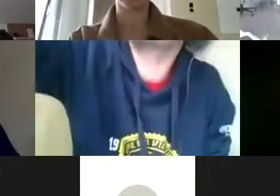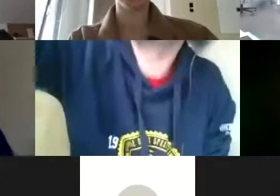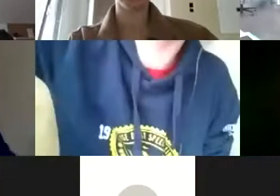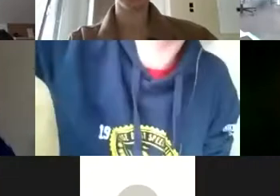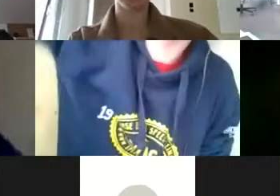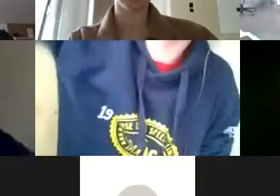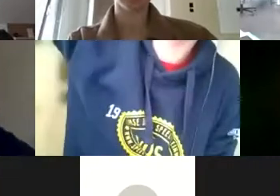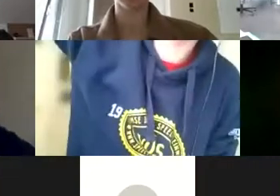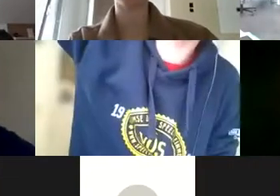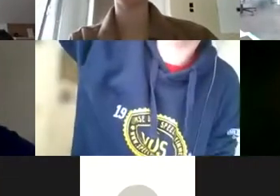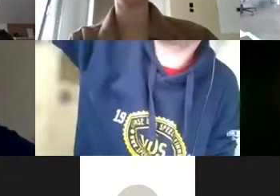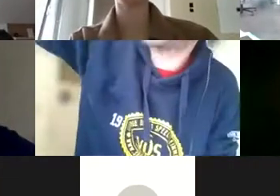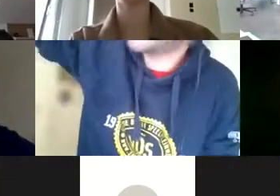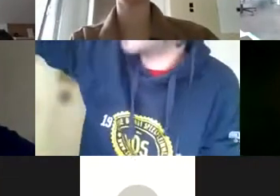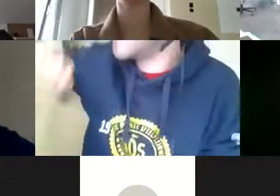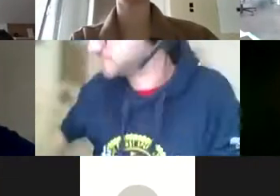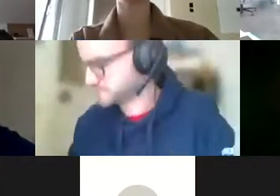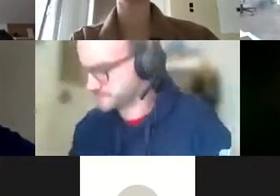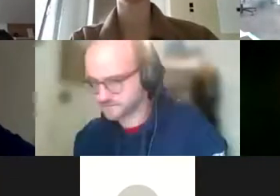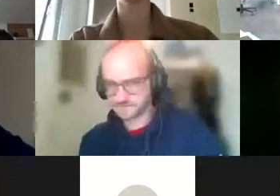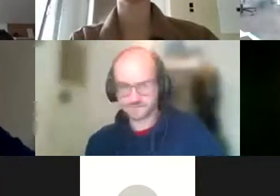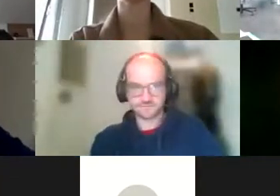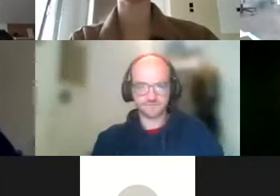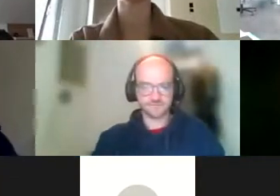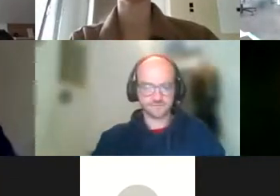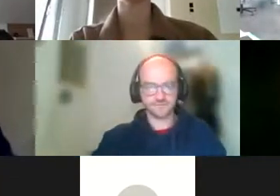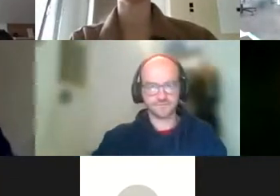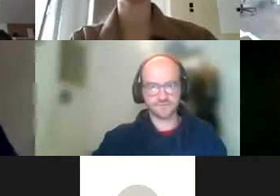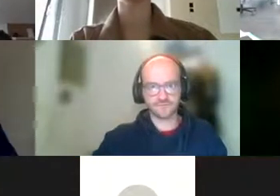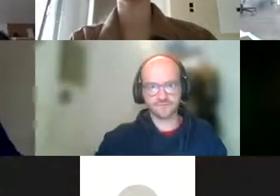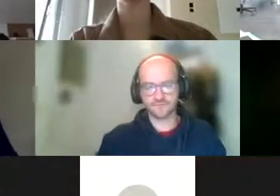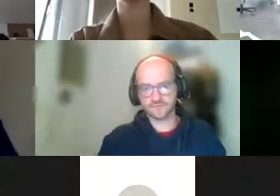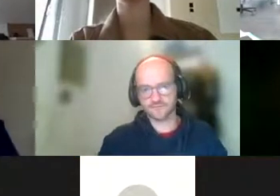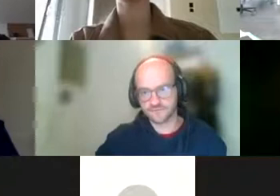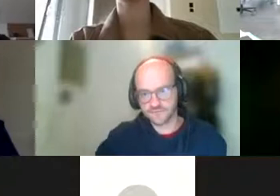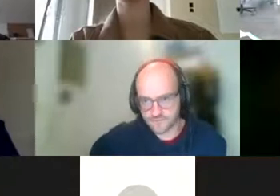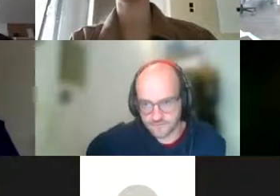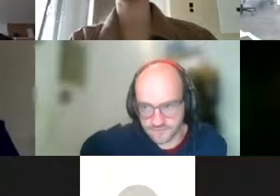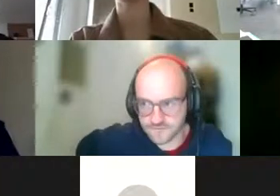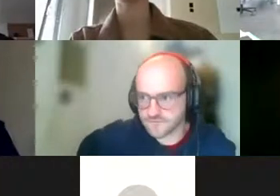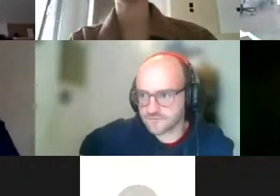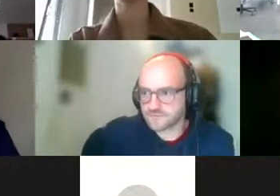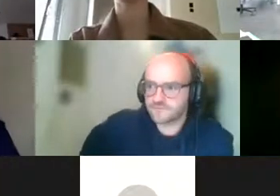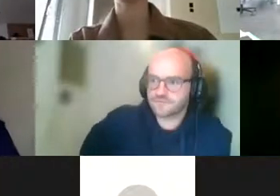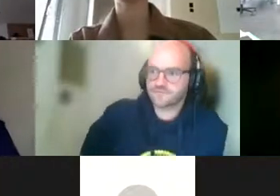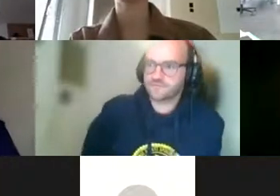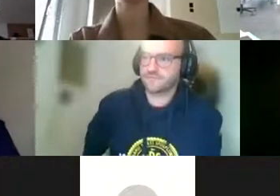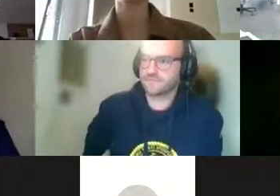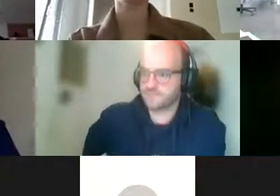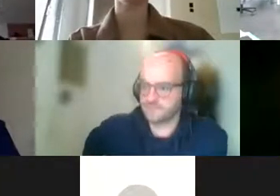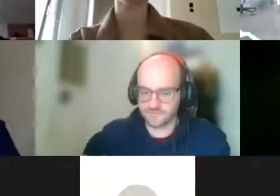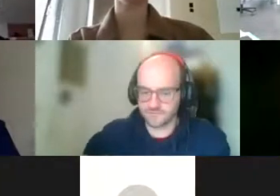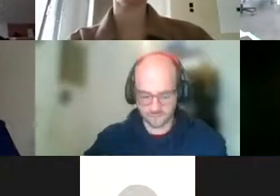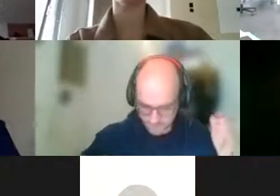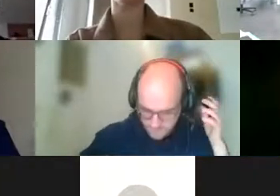weekbubbels en kiest voor, het is vasthouden aan één week. Dus officieel mogen ze wel de ene week bij de ene bubbel staan en de